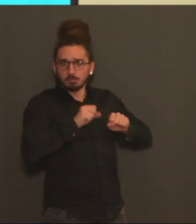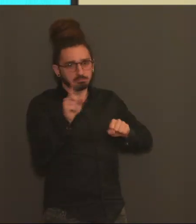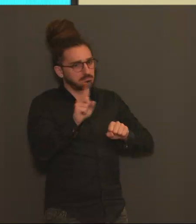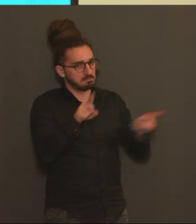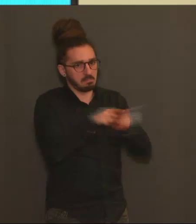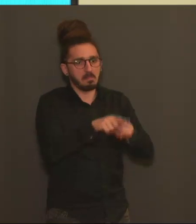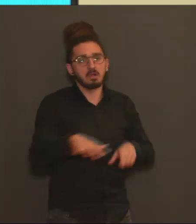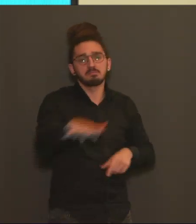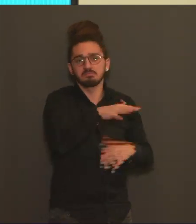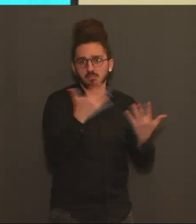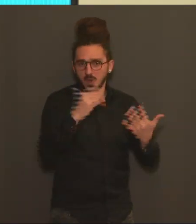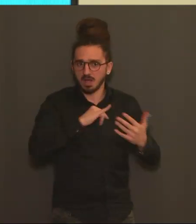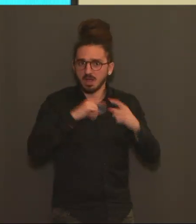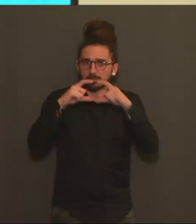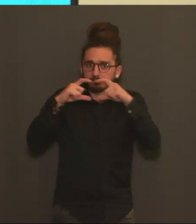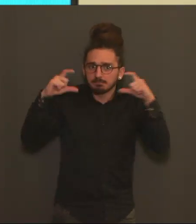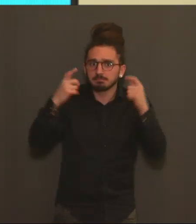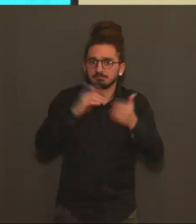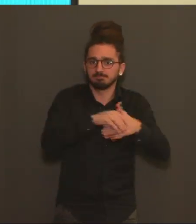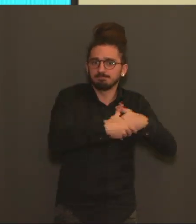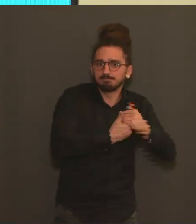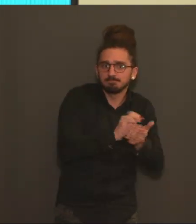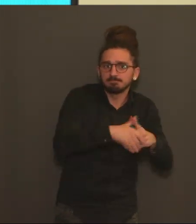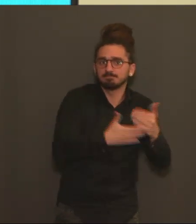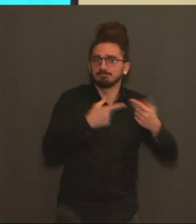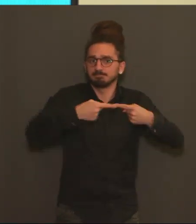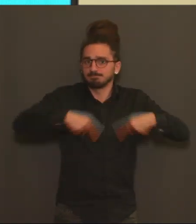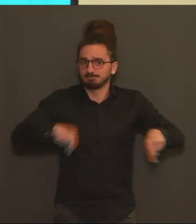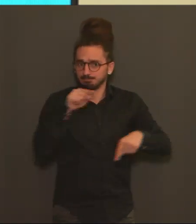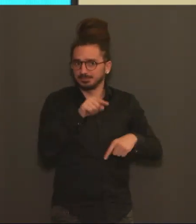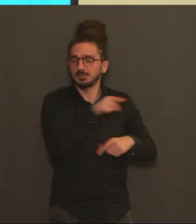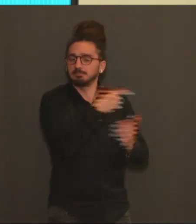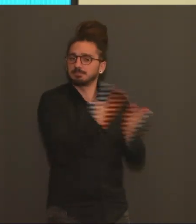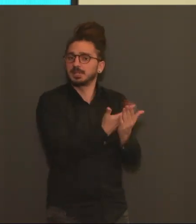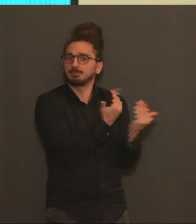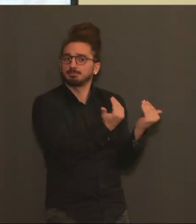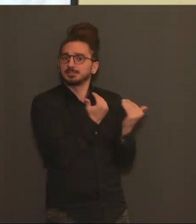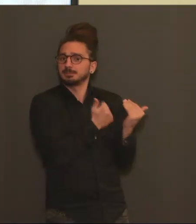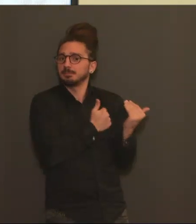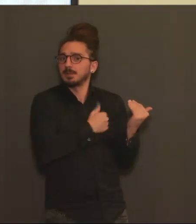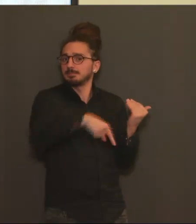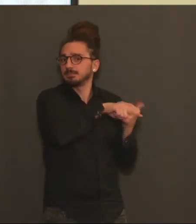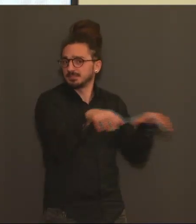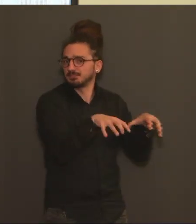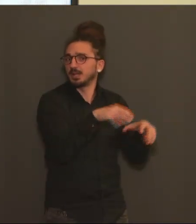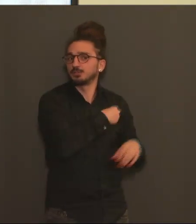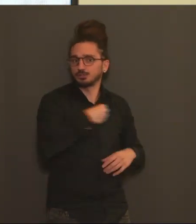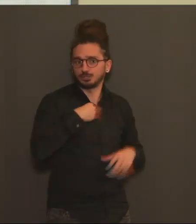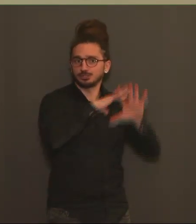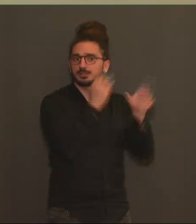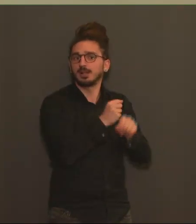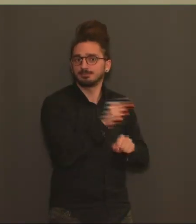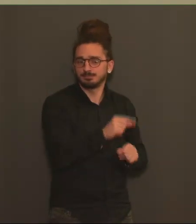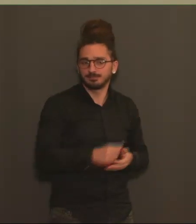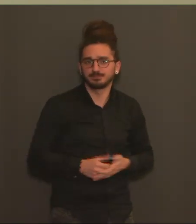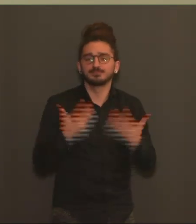permis de ne pas avoir un surcroît de contamination. Qu'en est-il au niveau des hôpitaux ? À ce niveau-là, nous avons